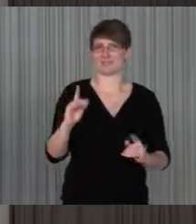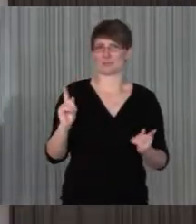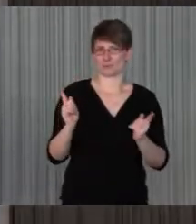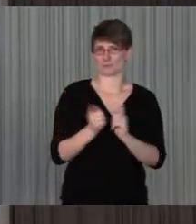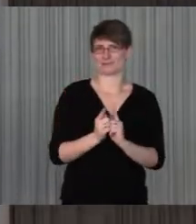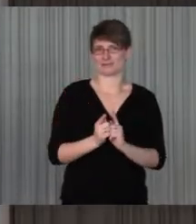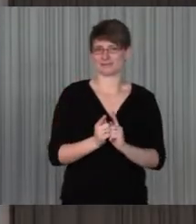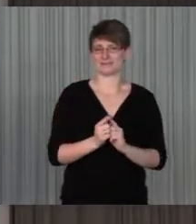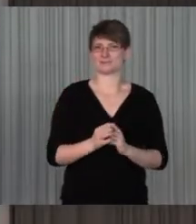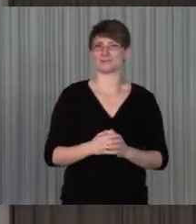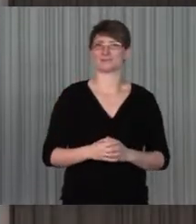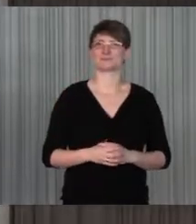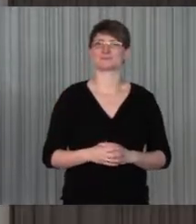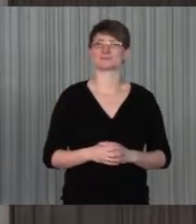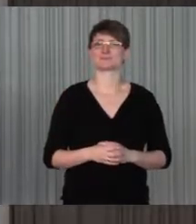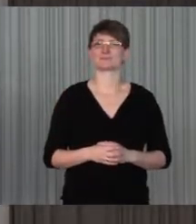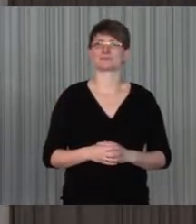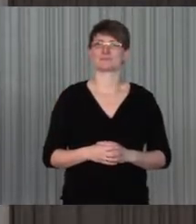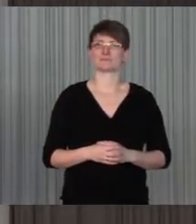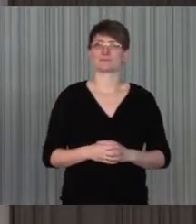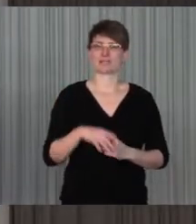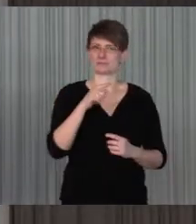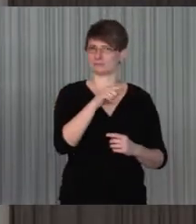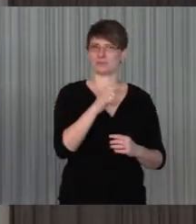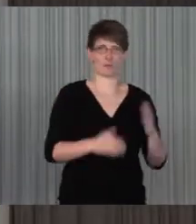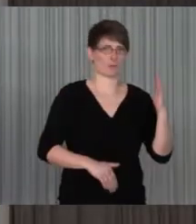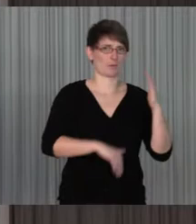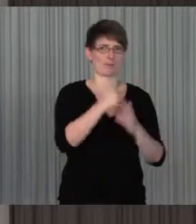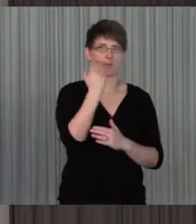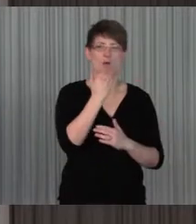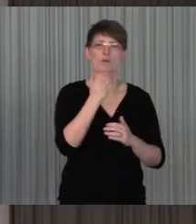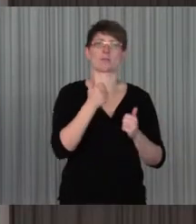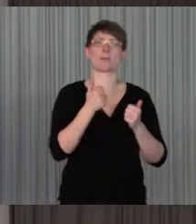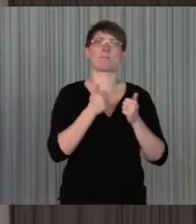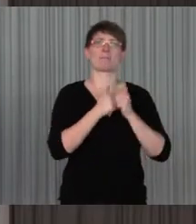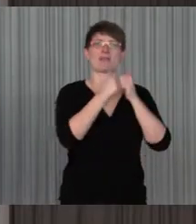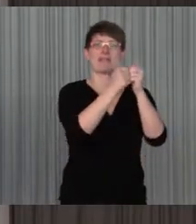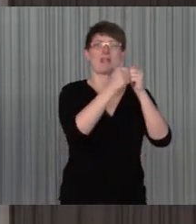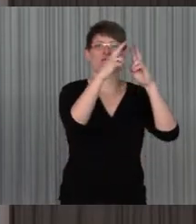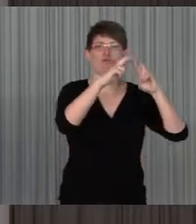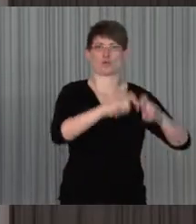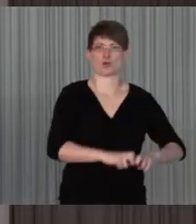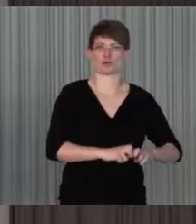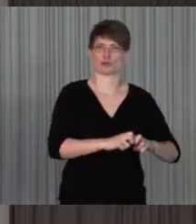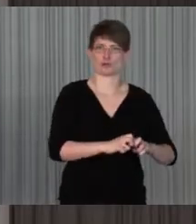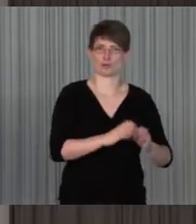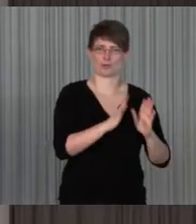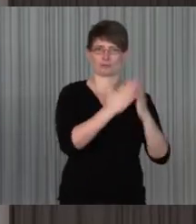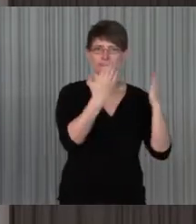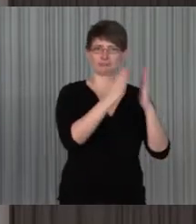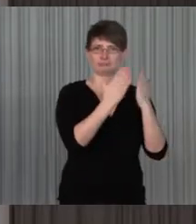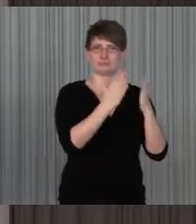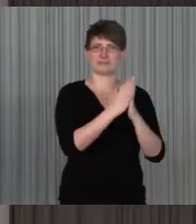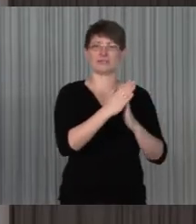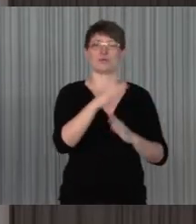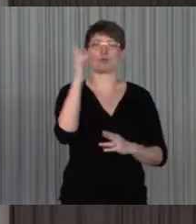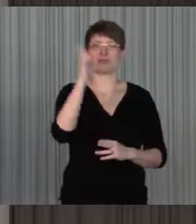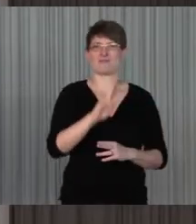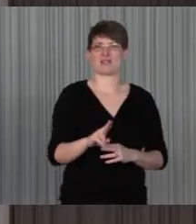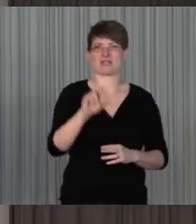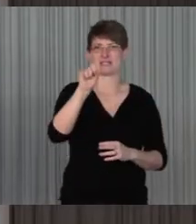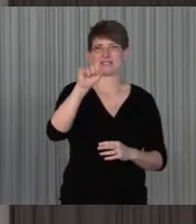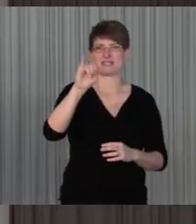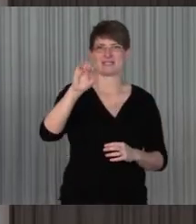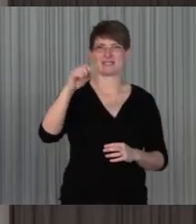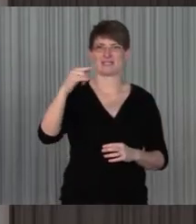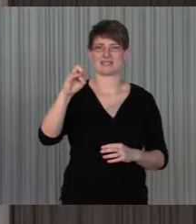angesprochen hat und genannt hat, da ist auch gerade neu die Ergebnisse in der Gleitforschung erschienen, die Universität Siegen, da Frau von